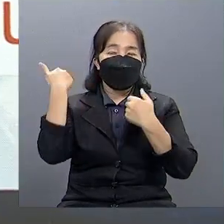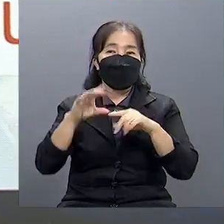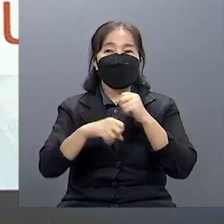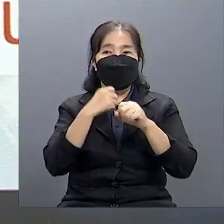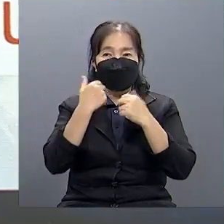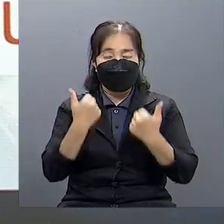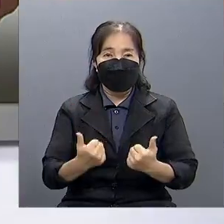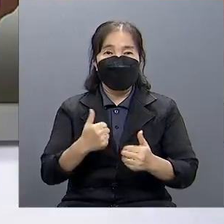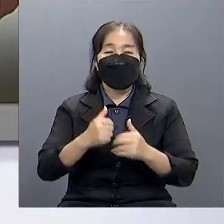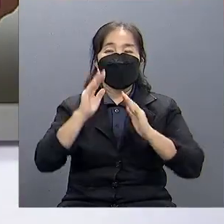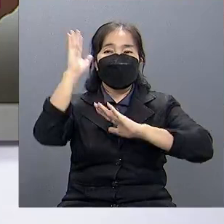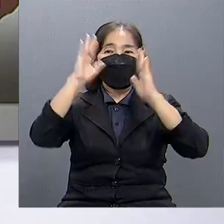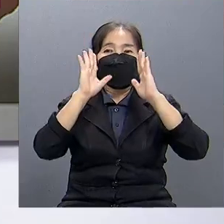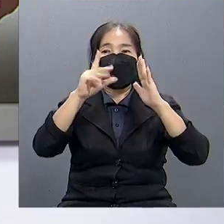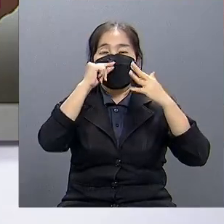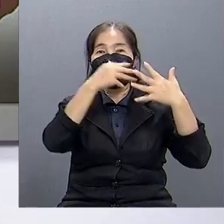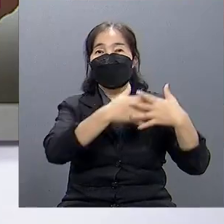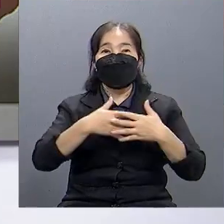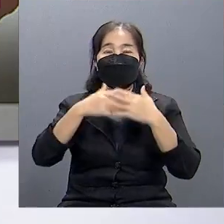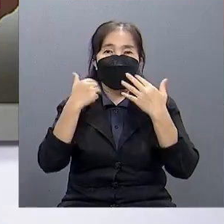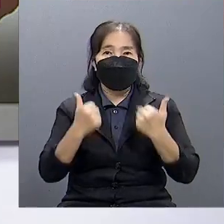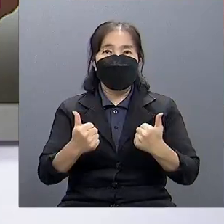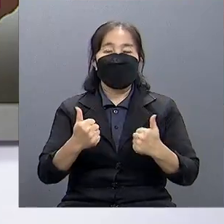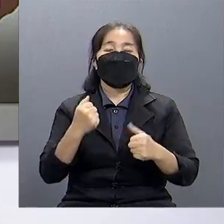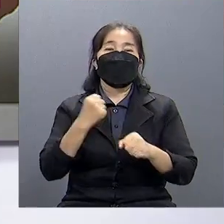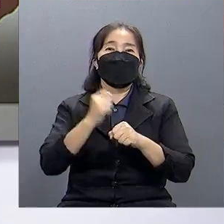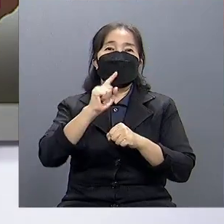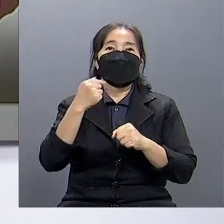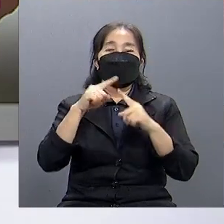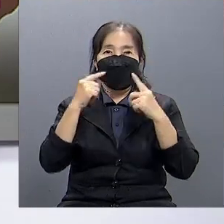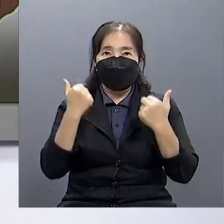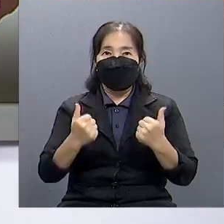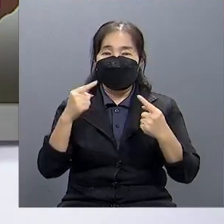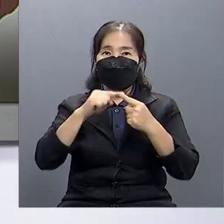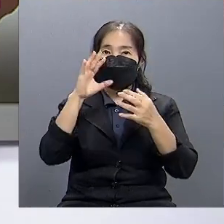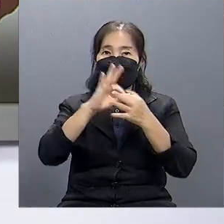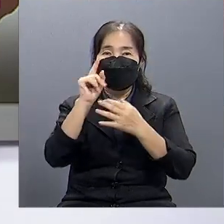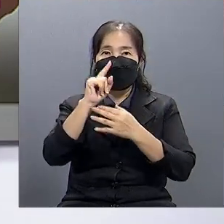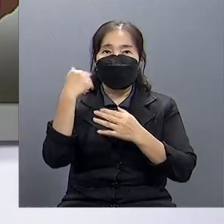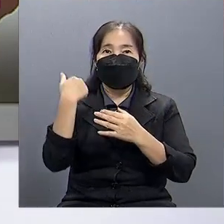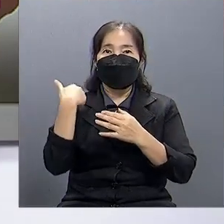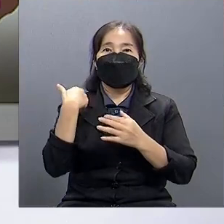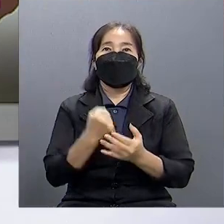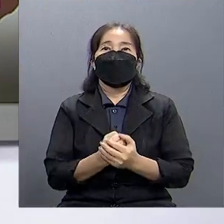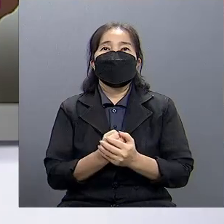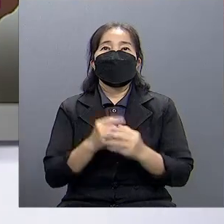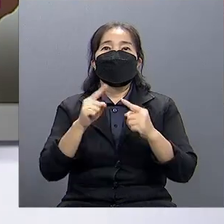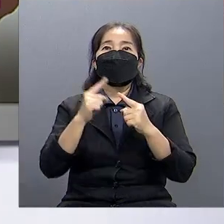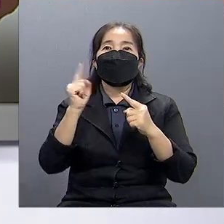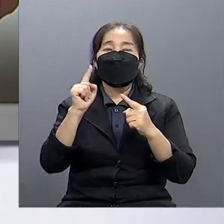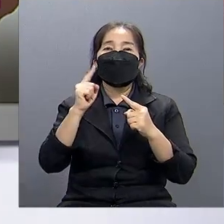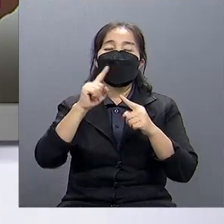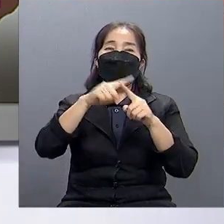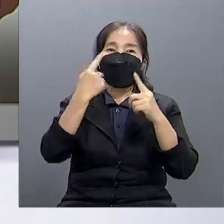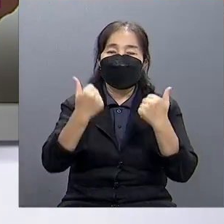ของสหรัฐอเมริกาถูกโจมตีค่ะขณะที่การเปิดเผยเอกสาร Pandora Papers เมื่อเดือนตุลาคมนะคะเขาชี้ให้เห็นว่า